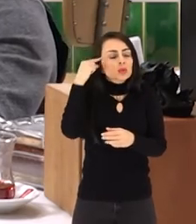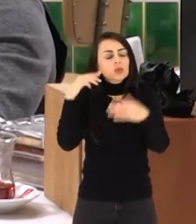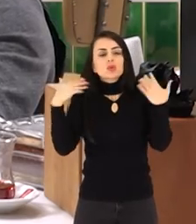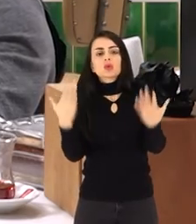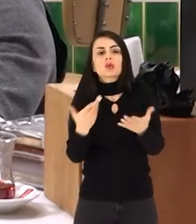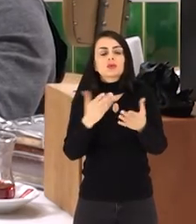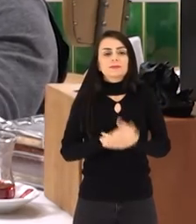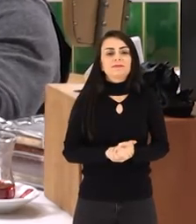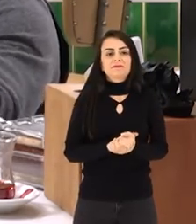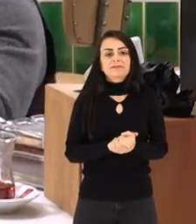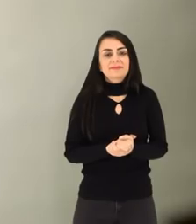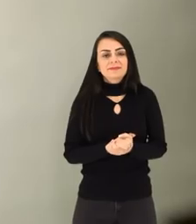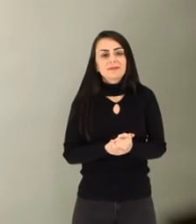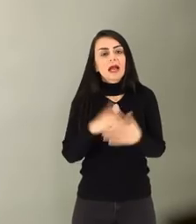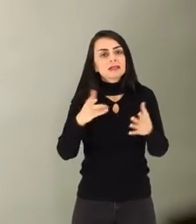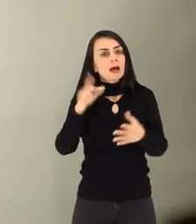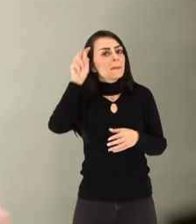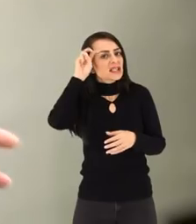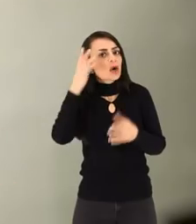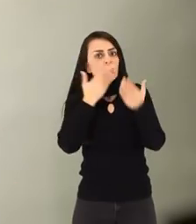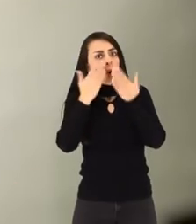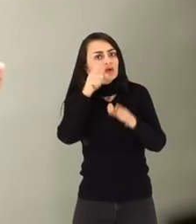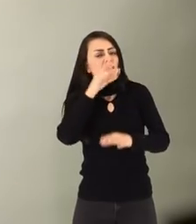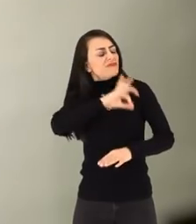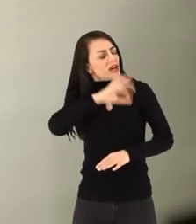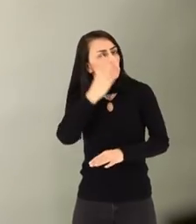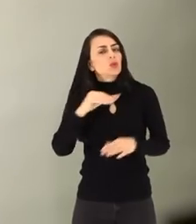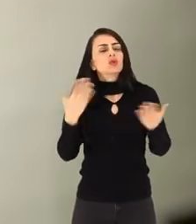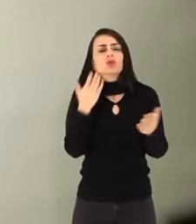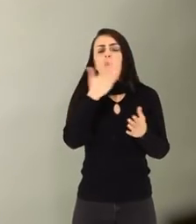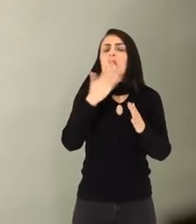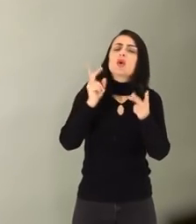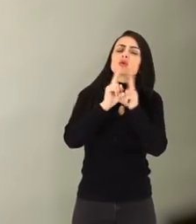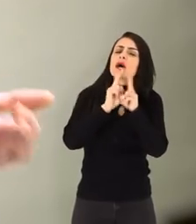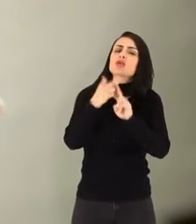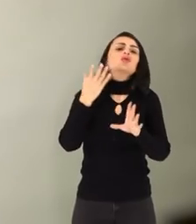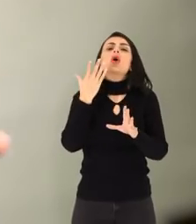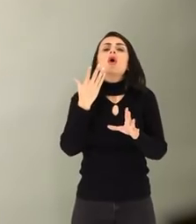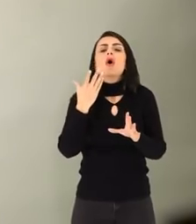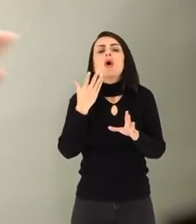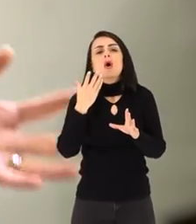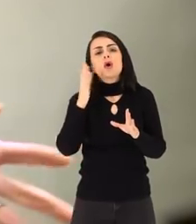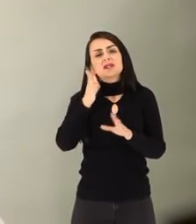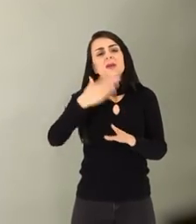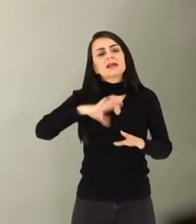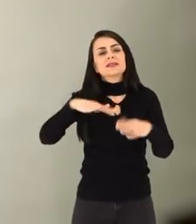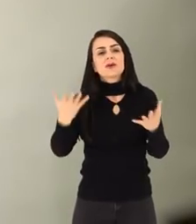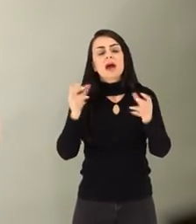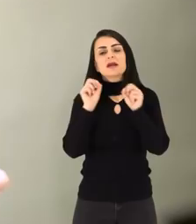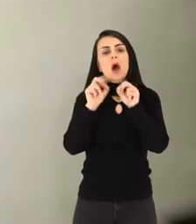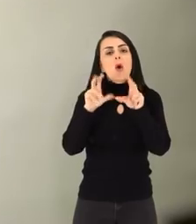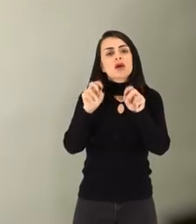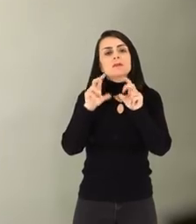Dur. Ondan sonra dedim işte yok, tiyatro benim gönlümdeki o, onu yapacağım falan. Öğretmenlerimden yollar